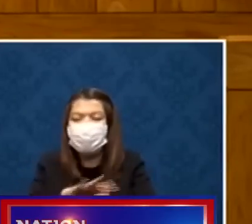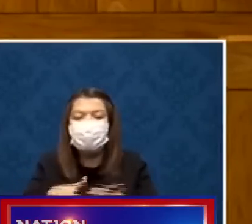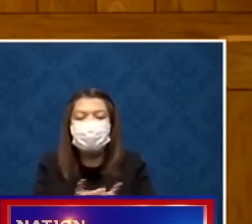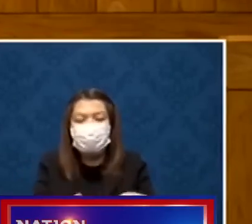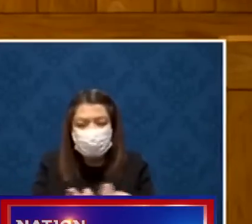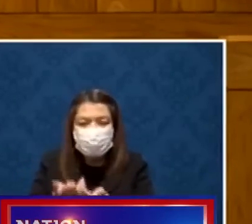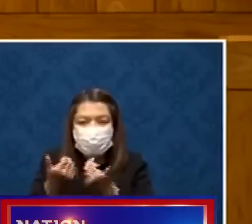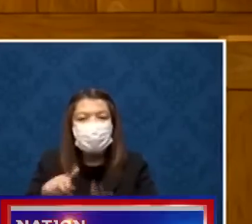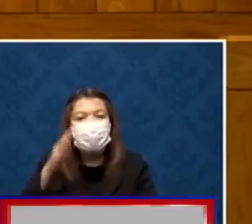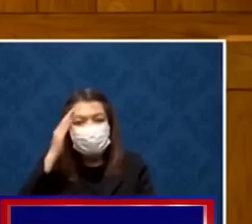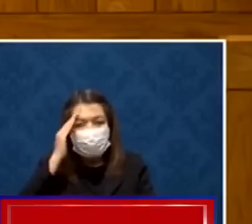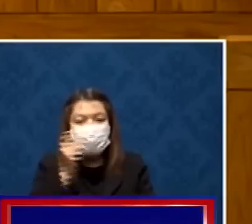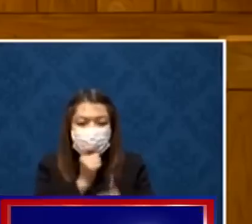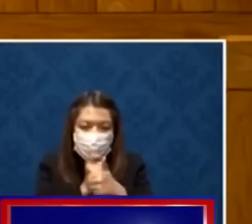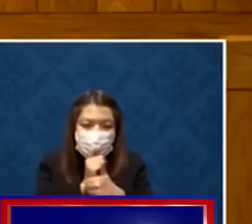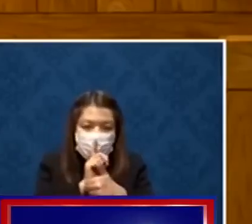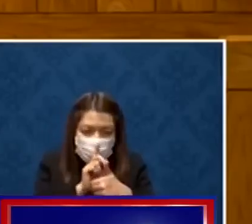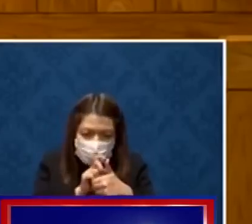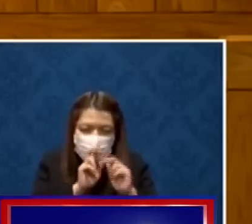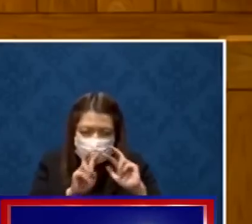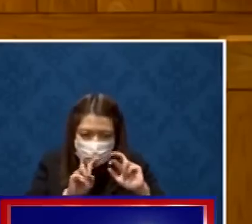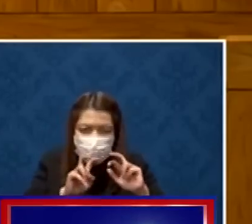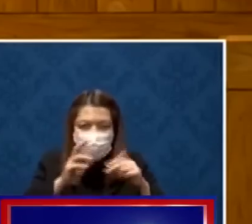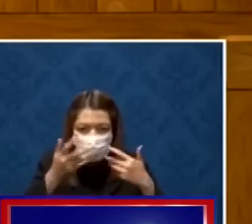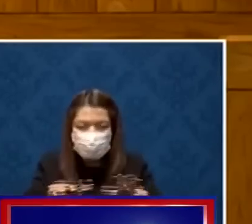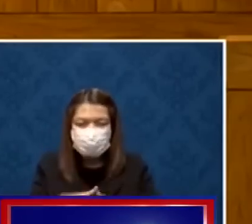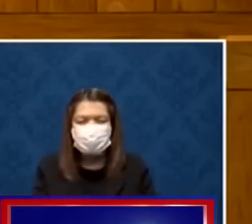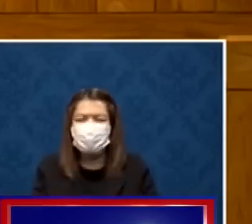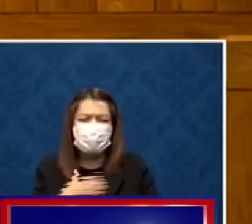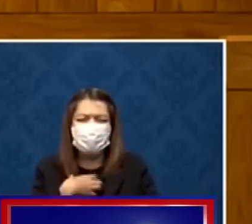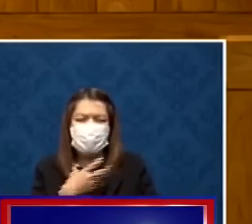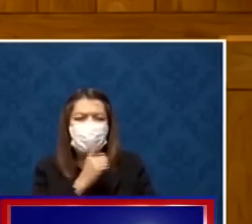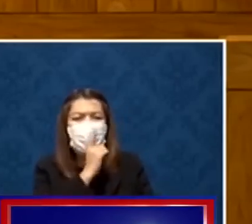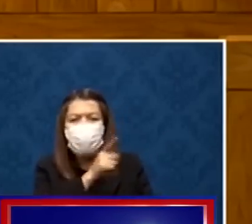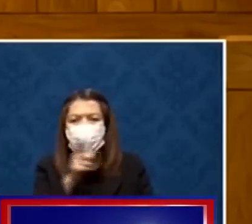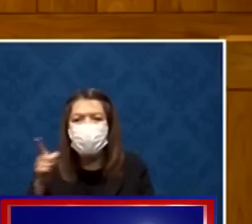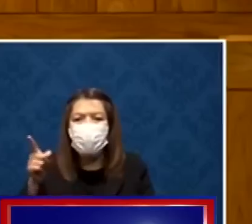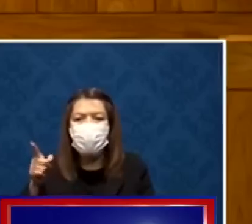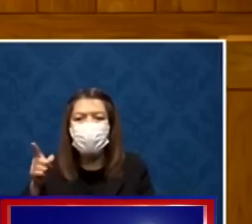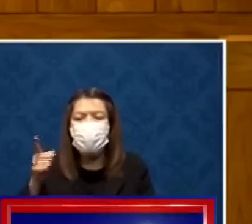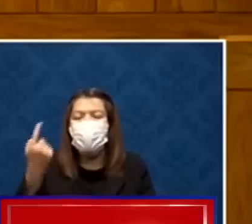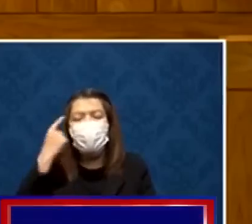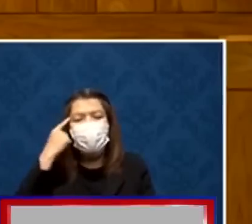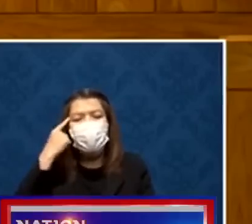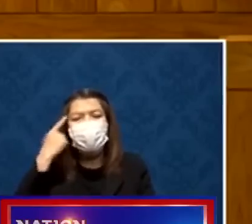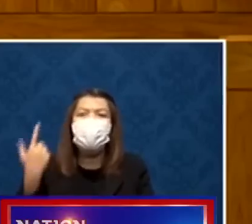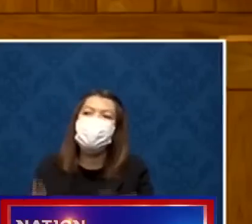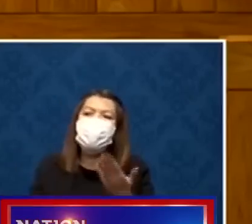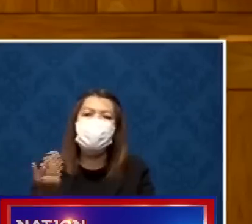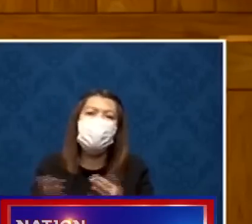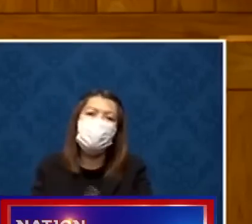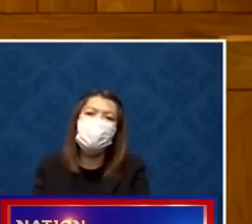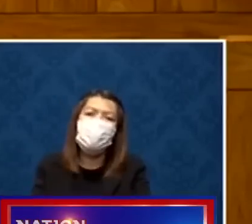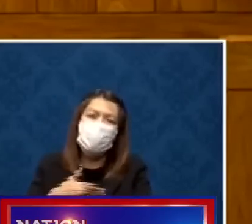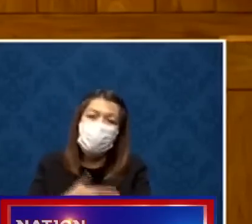องครักษ ์ คอยพิทักษ์คอยตอบโต้ไม่ปล่อยให้ฝ่ายค้านด่าแบบสนุกปากขนาดนี ้ ใช่ไ